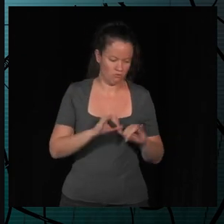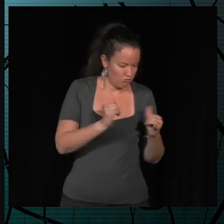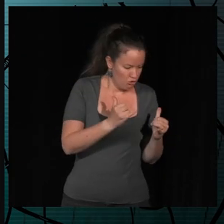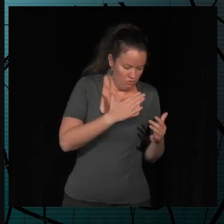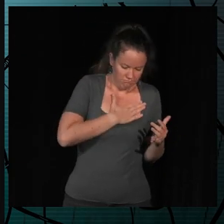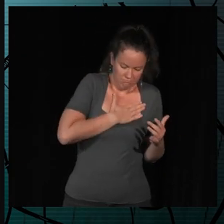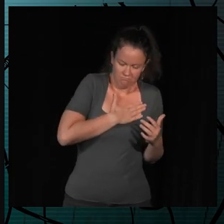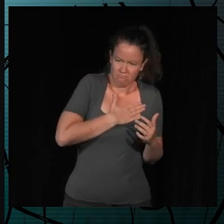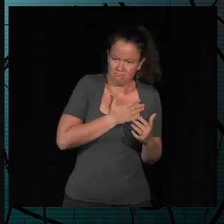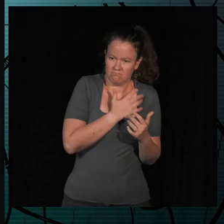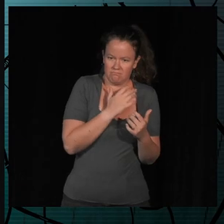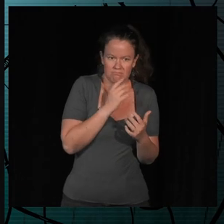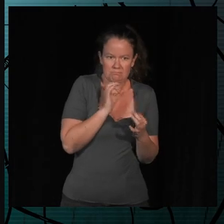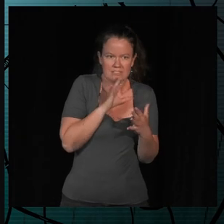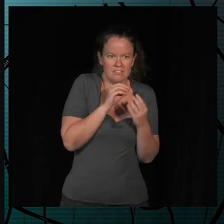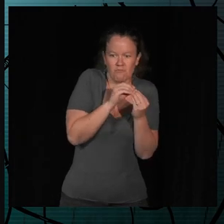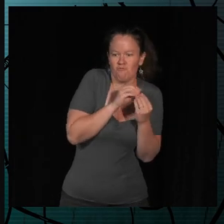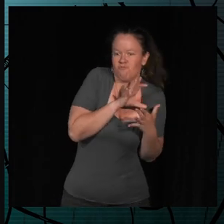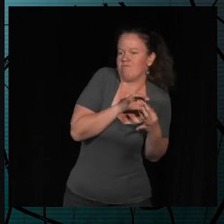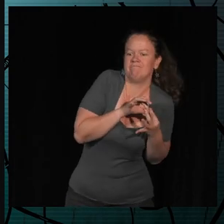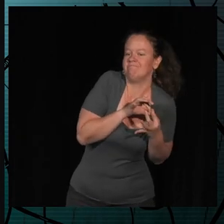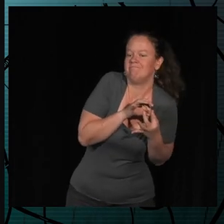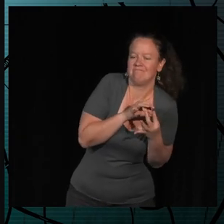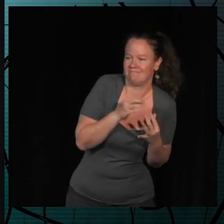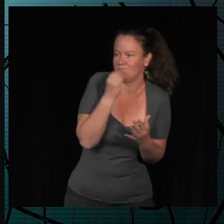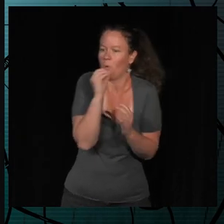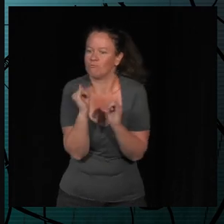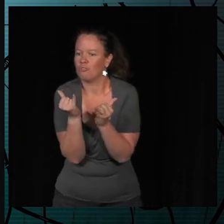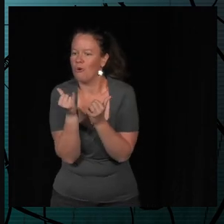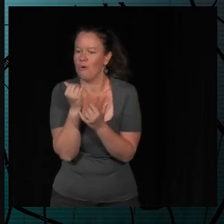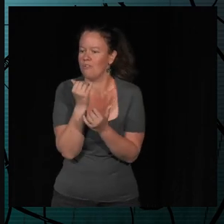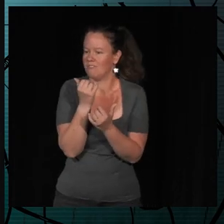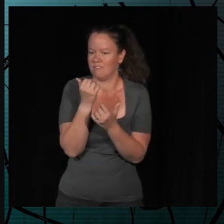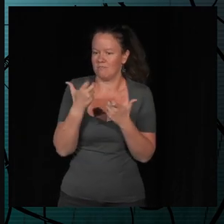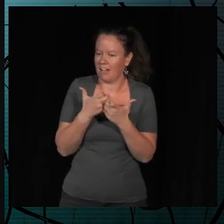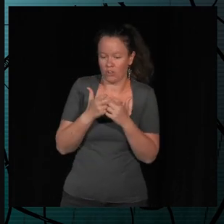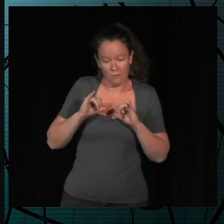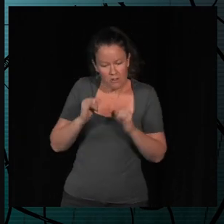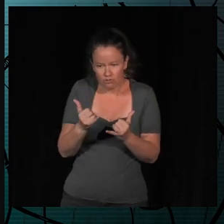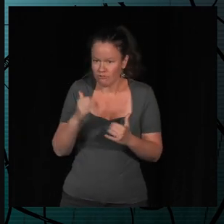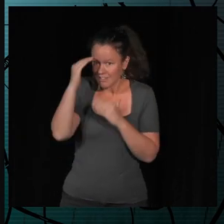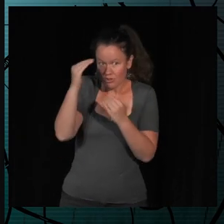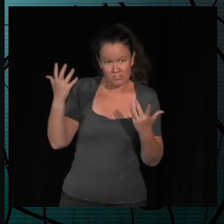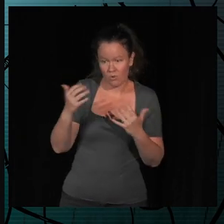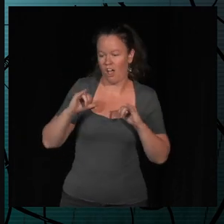un je un bon jeu vidéo et la question qu'un bon jeu vidéo c'est un jeu vidéo où je perds entre